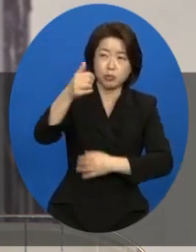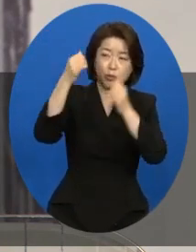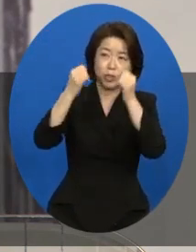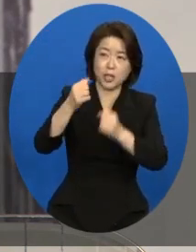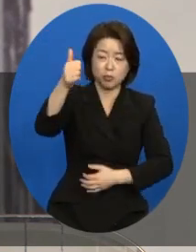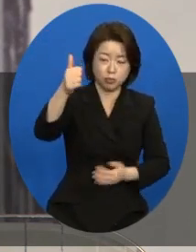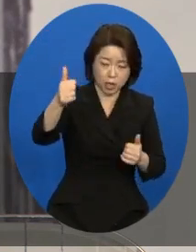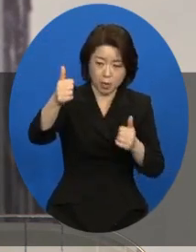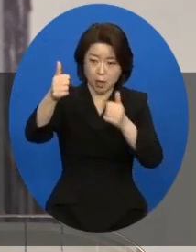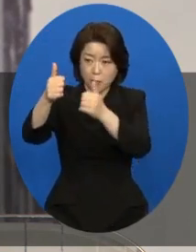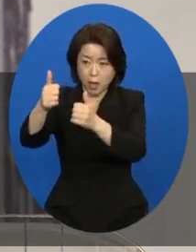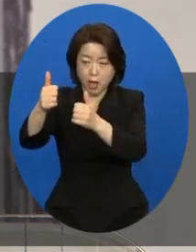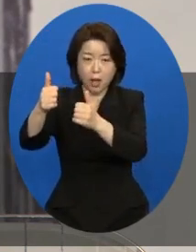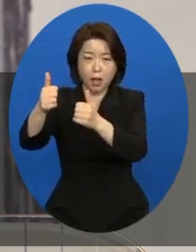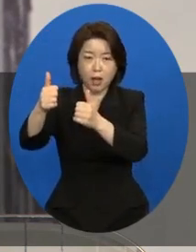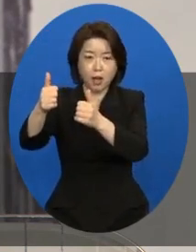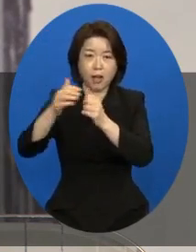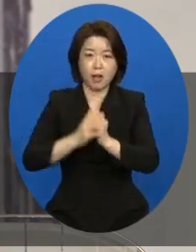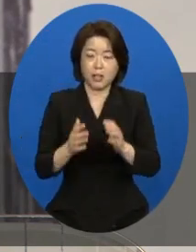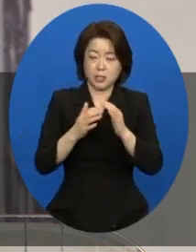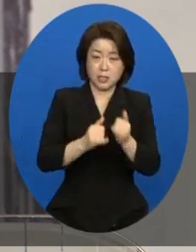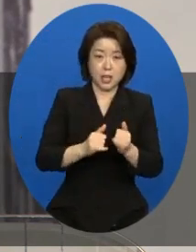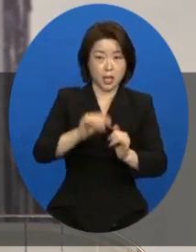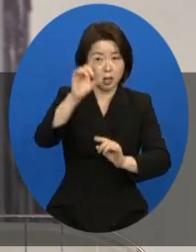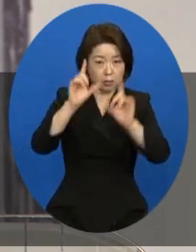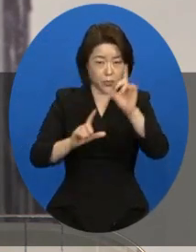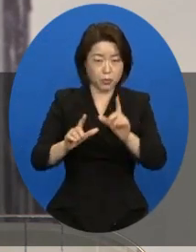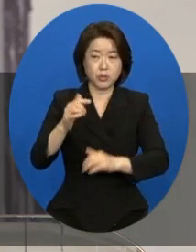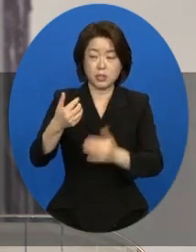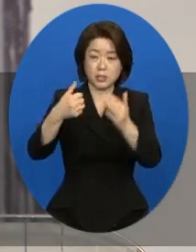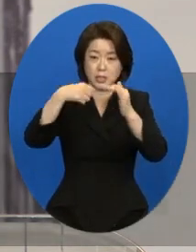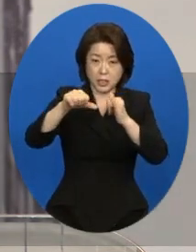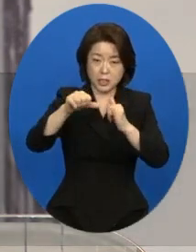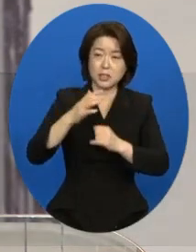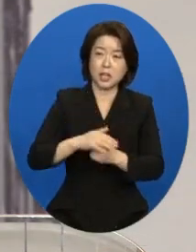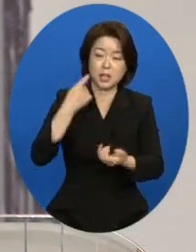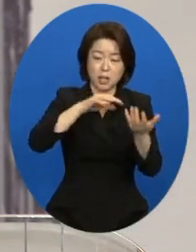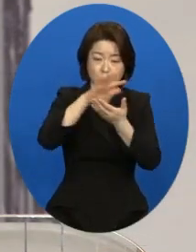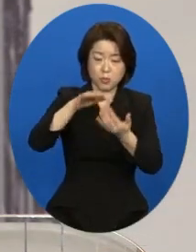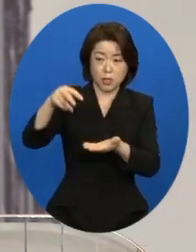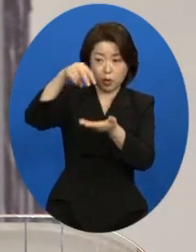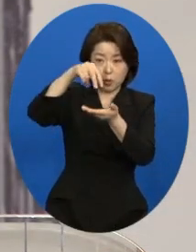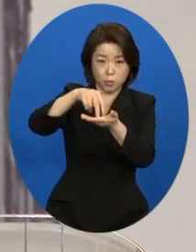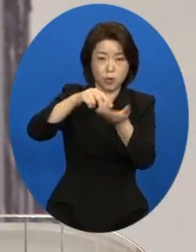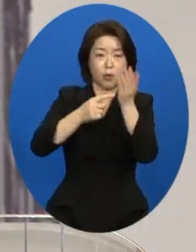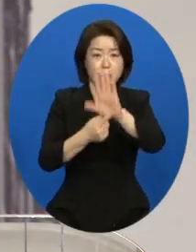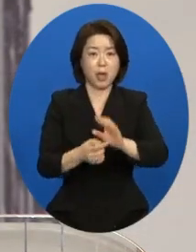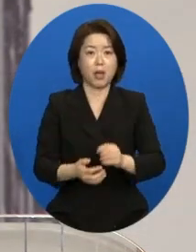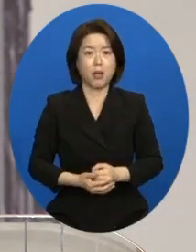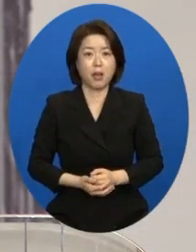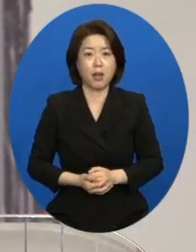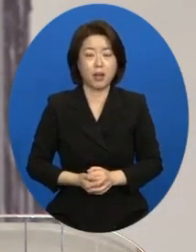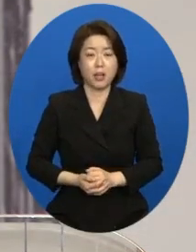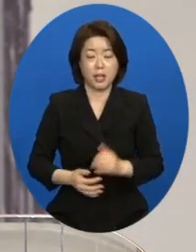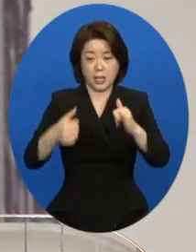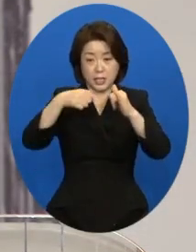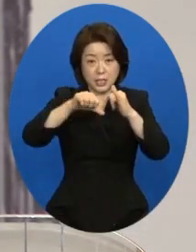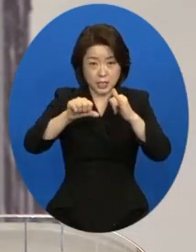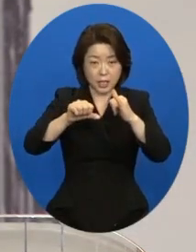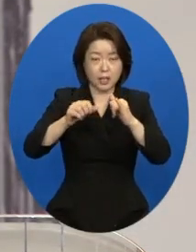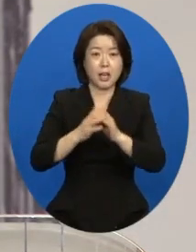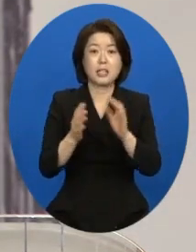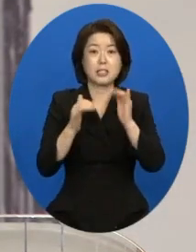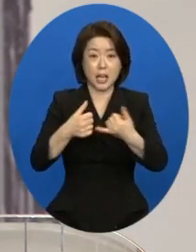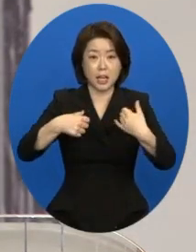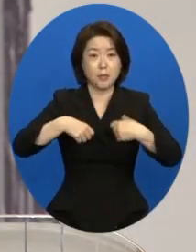앞에 섰다. 사람같이 생긴 인자가 구름을 타고 등장을 합니다. 인자는 사람의 아들이란 뜻인데 이